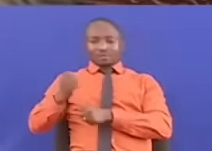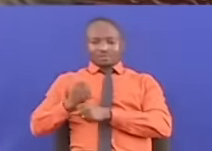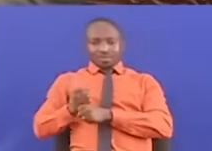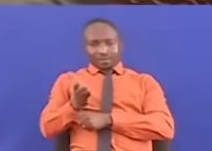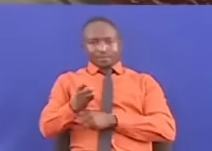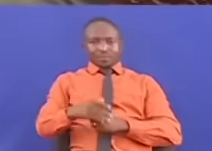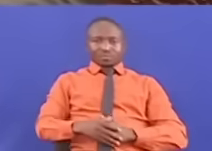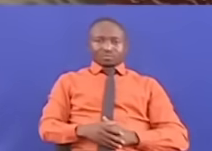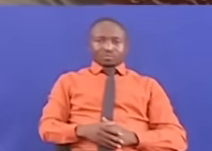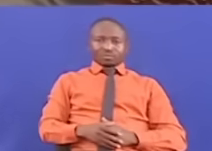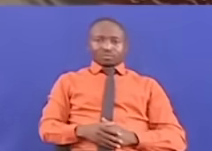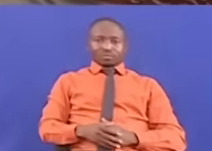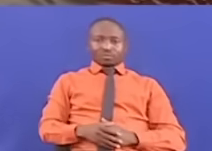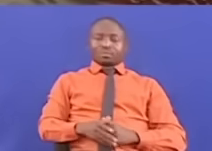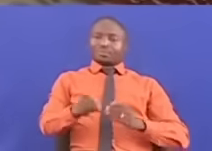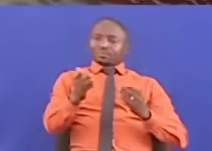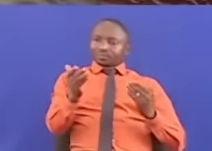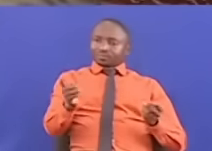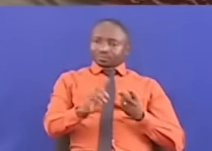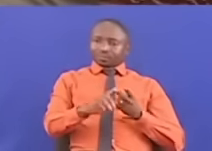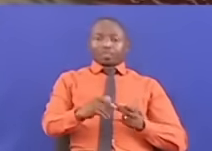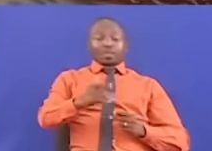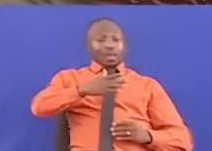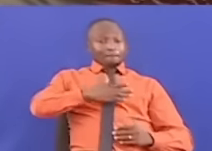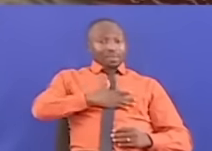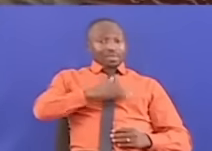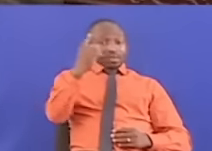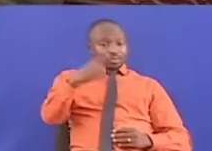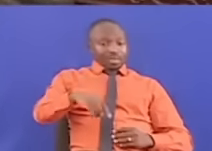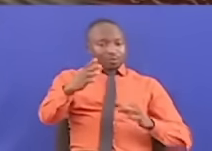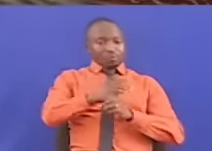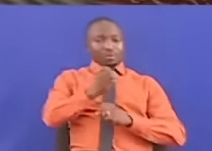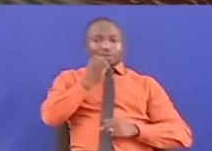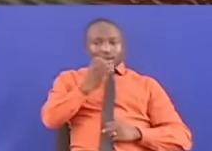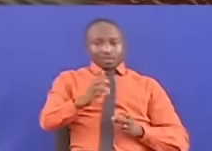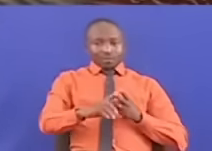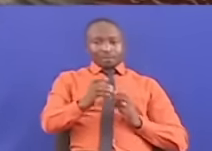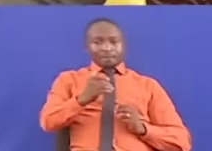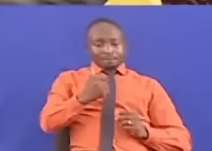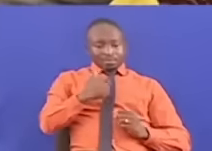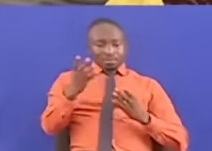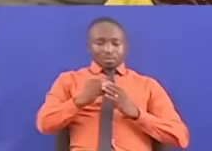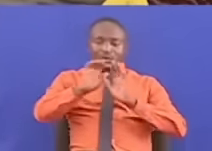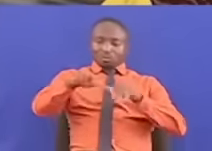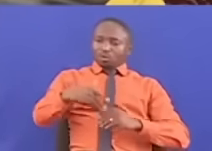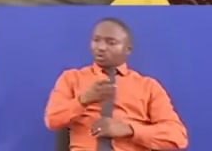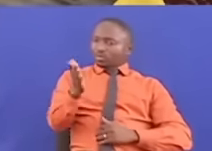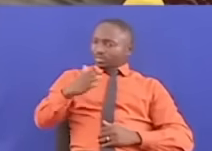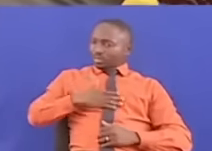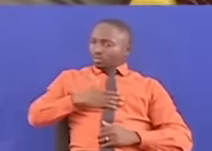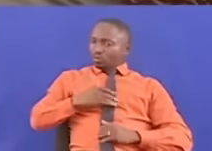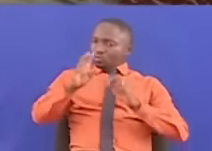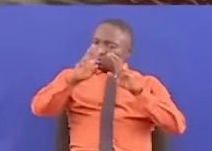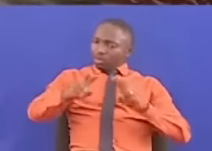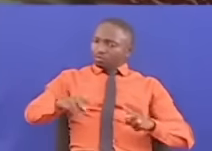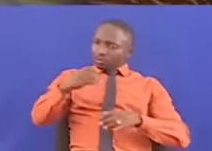hi na nenda sana kup taarifa mimi na wabe wetu kamba uku